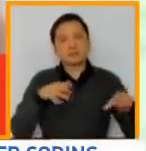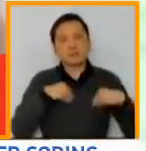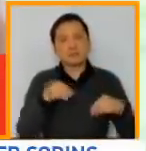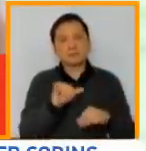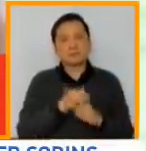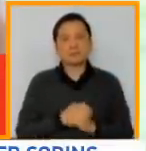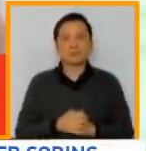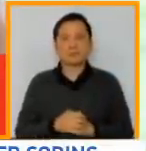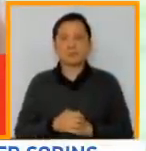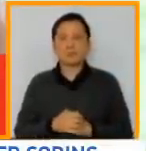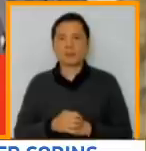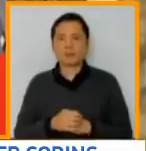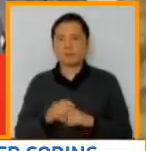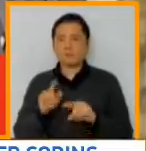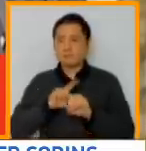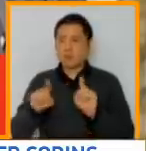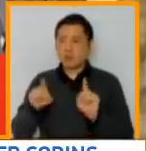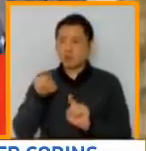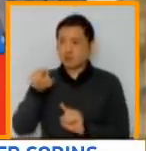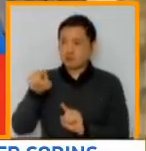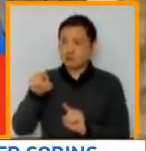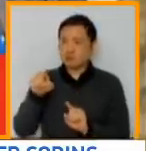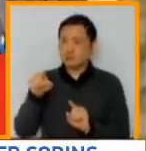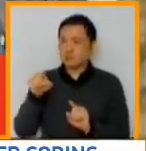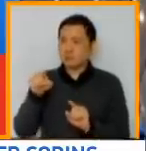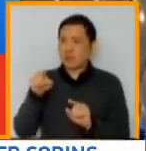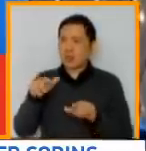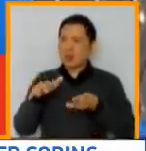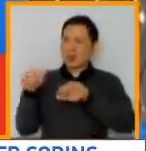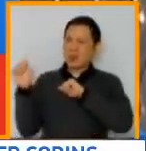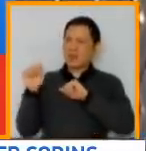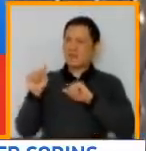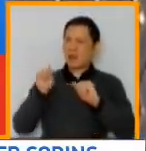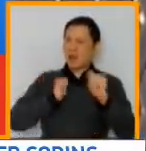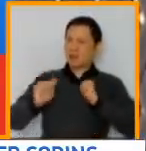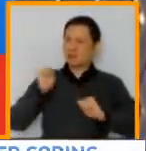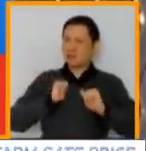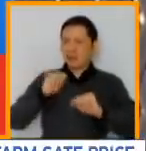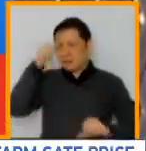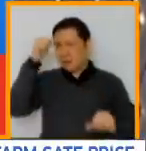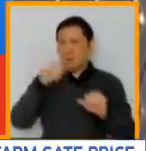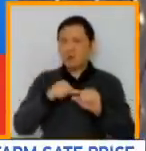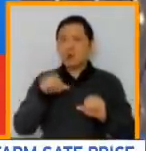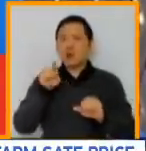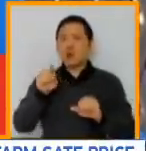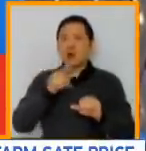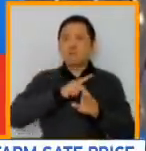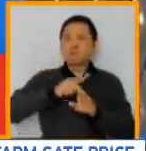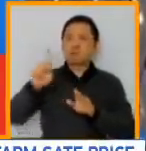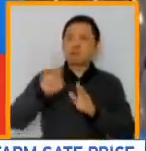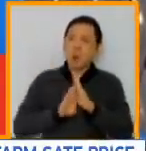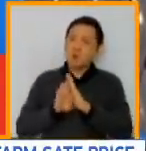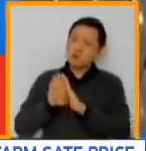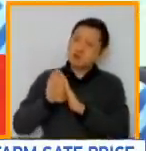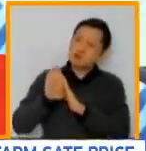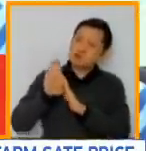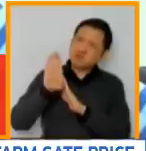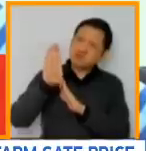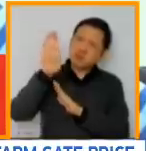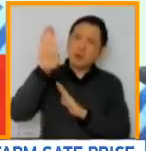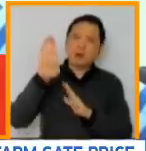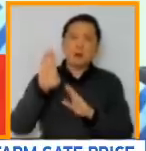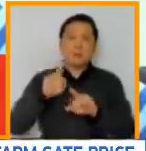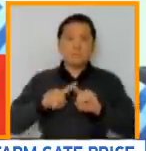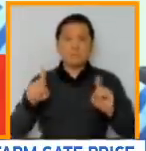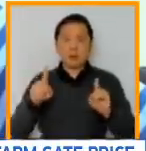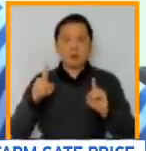nag-leave from showbiz. Kasi you were at the height of your career, tapos biglang isang araw na lang nawala ka kasi nag-file ka ng leave. Bakit? Parang it